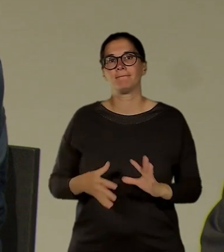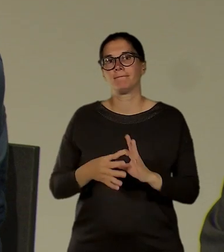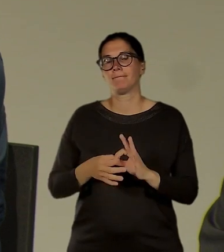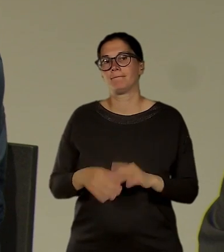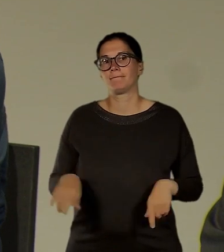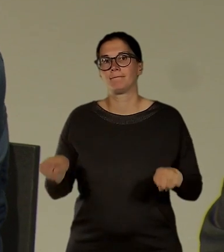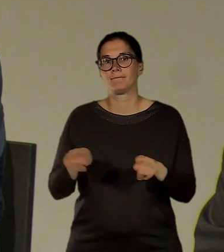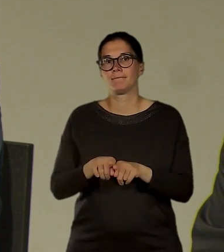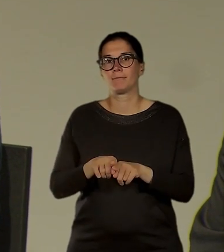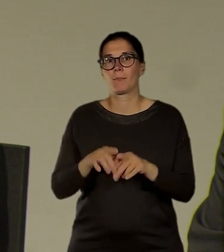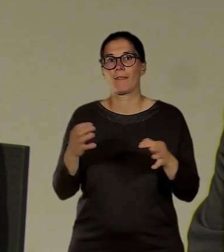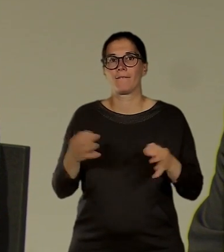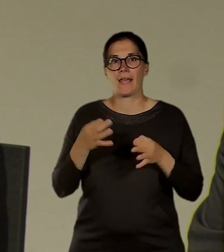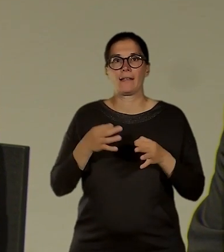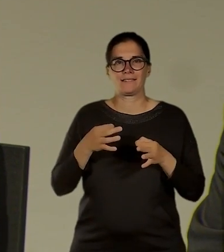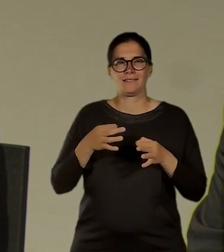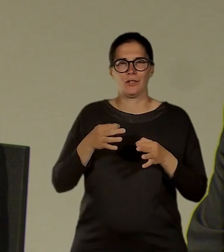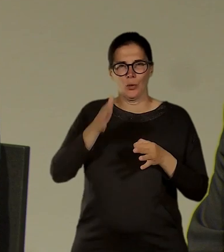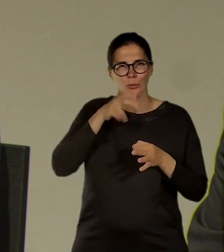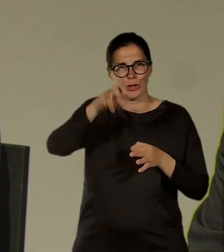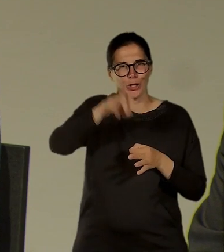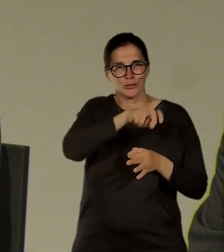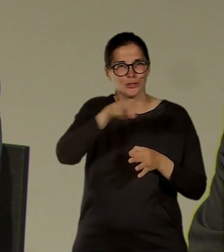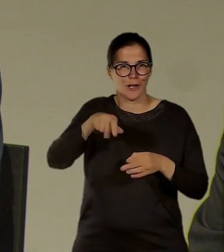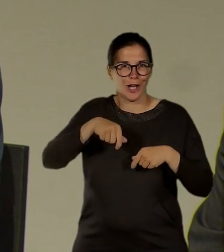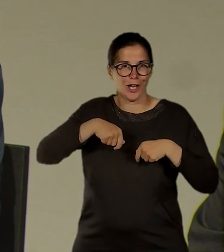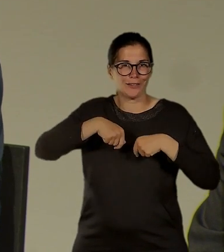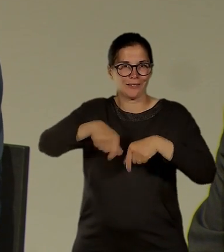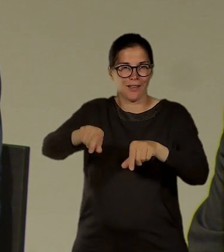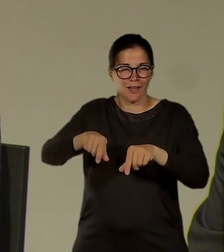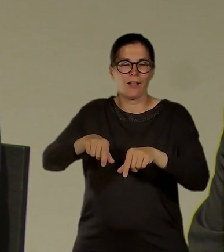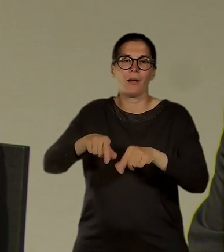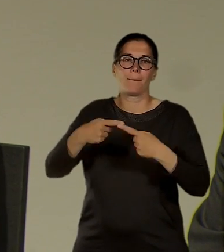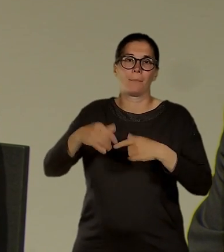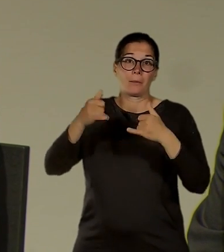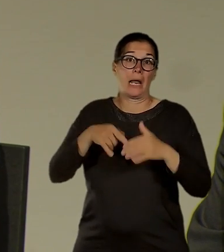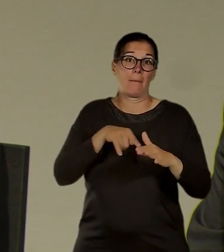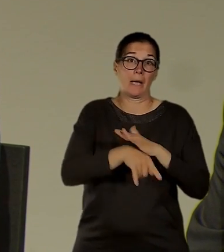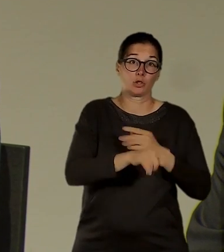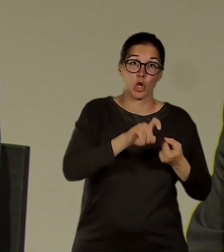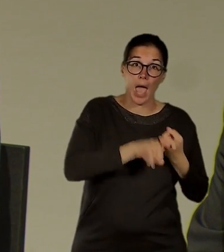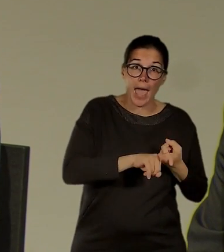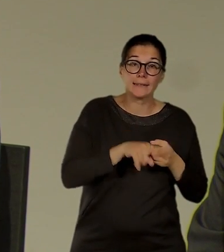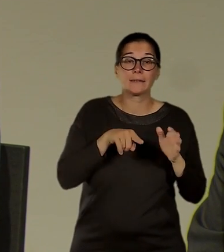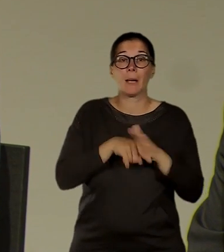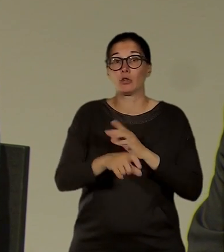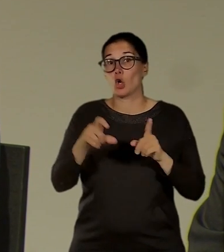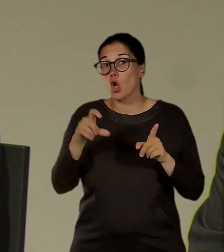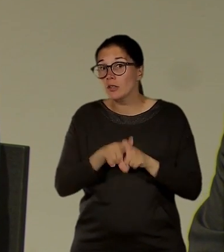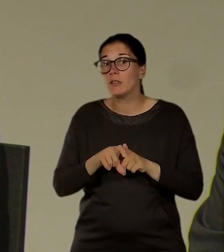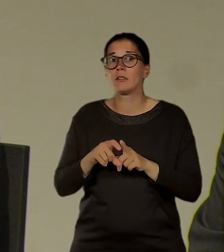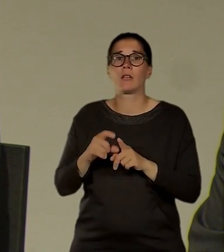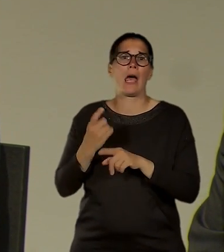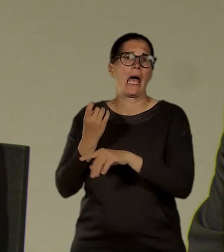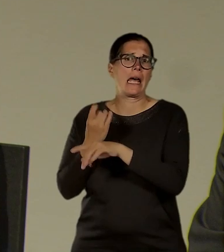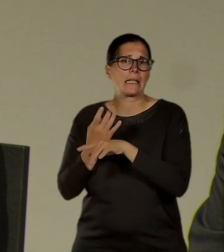s železničním uzlem Praha, ať už je to metro S nebo metro D, vysokorychlostní železnice